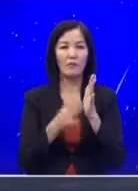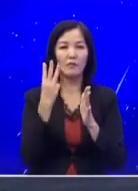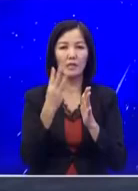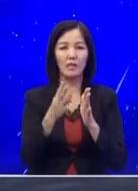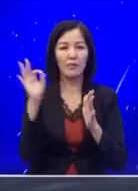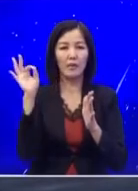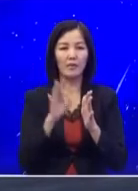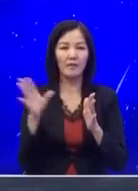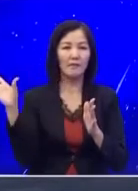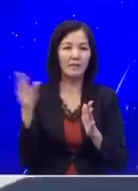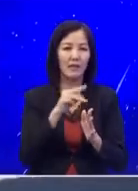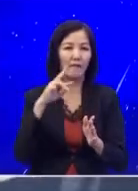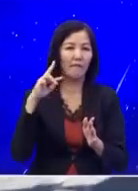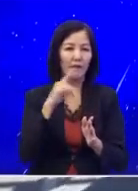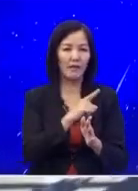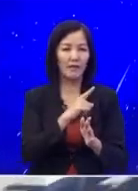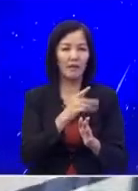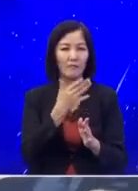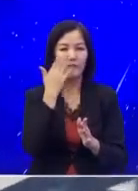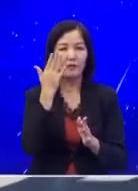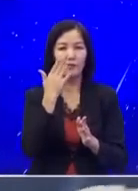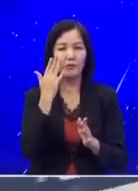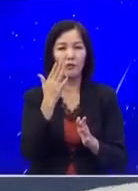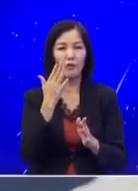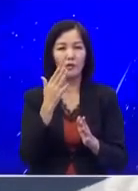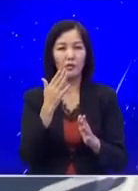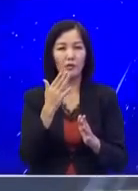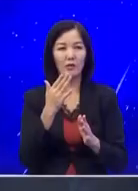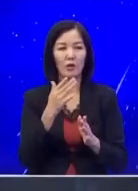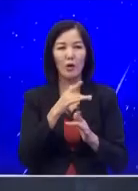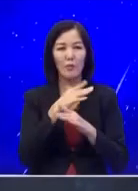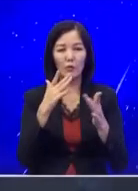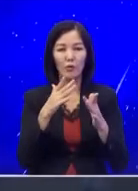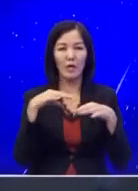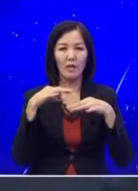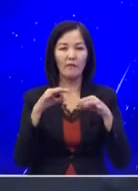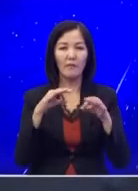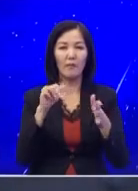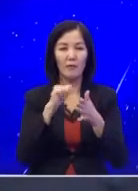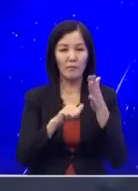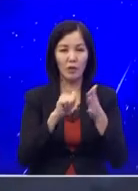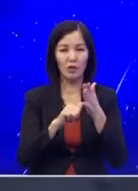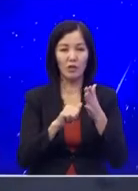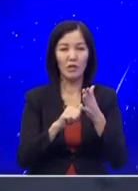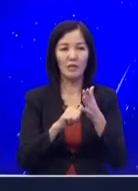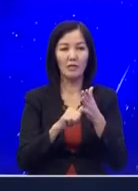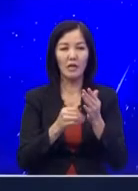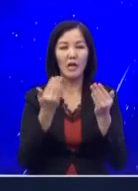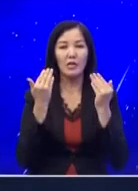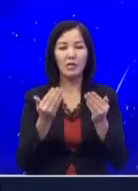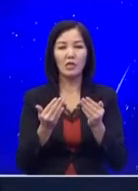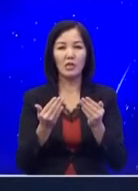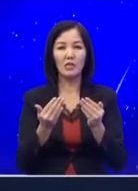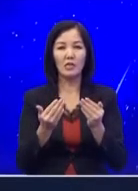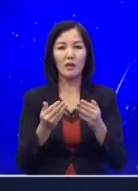«83% всех вредных веществ, находящихся в воздухе, приходится на долю автомобильных выхлопных газов. Такая неутешительная статистика